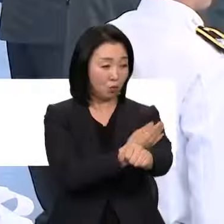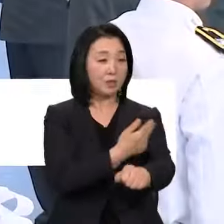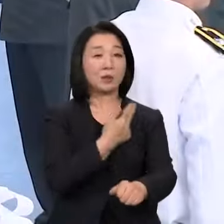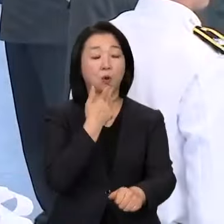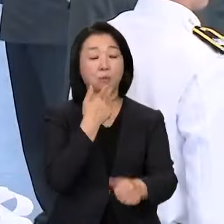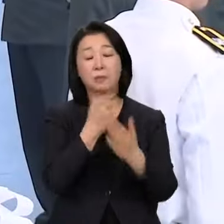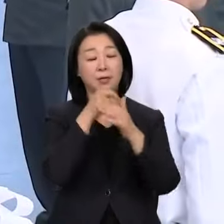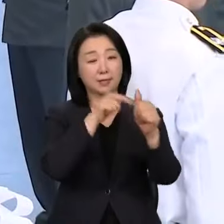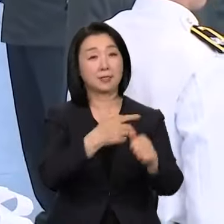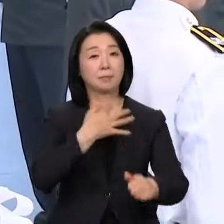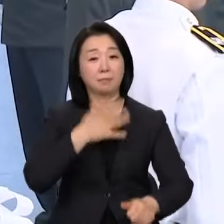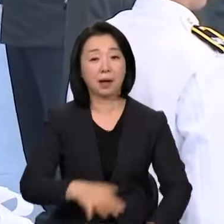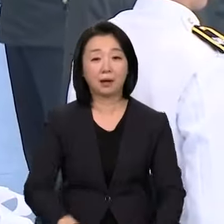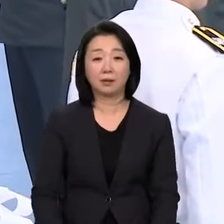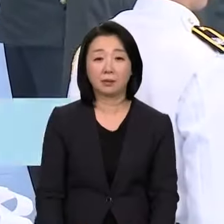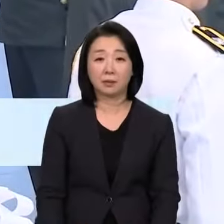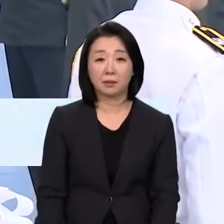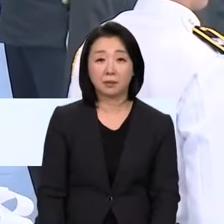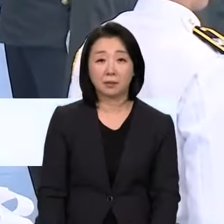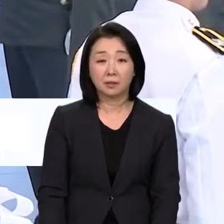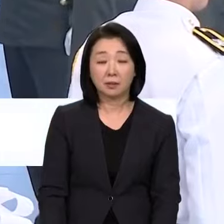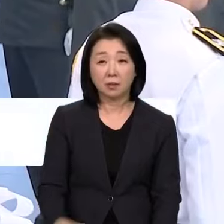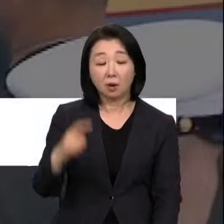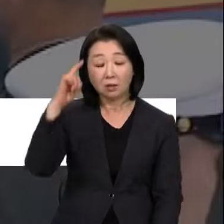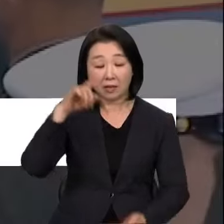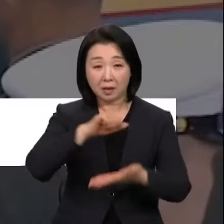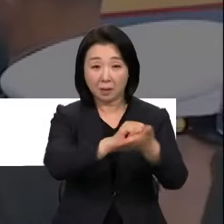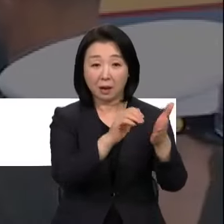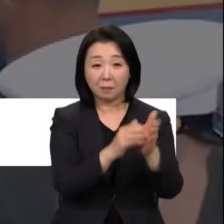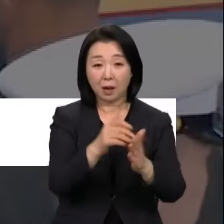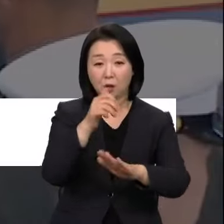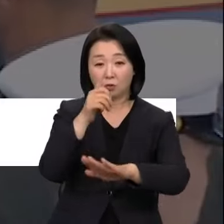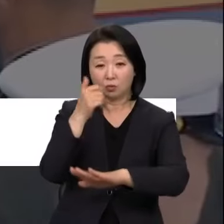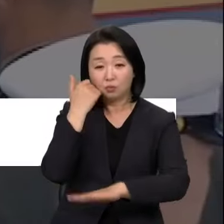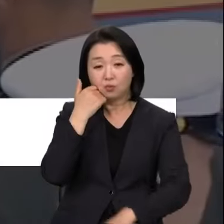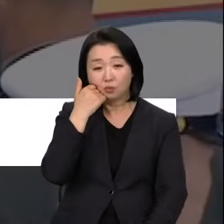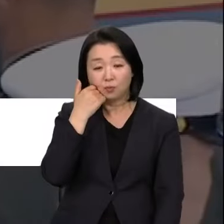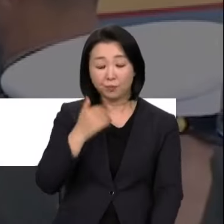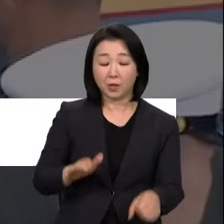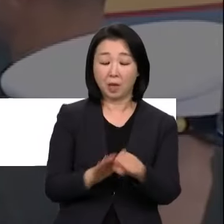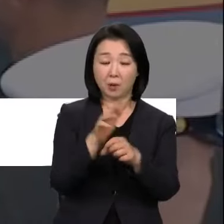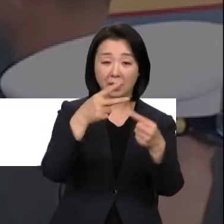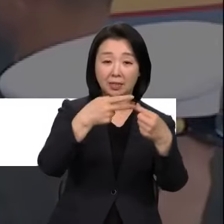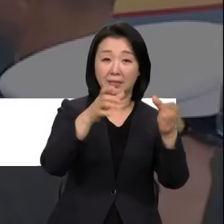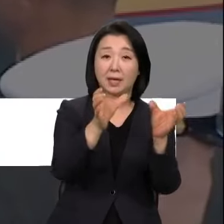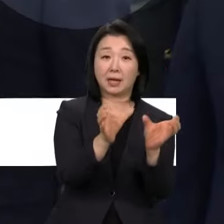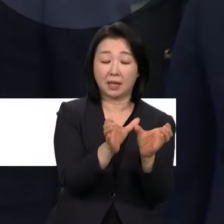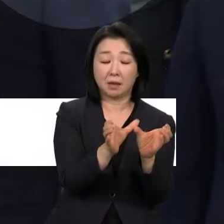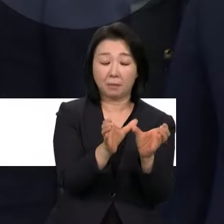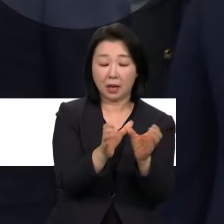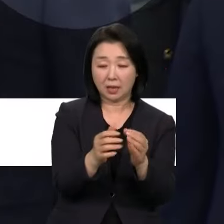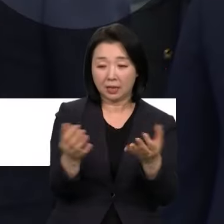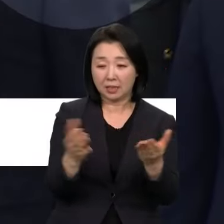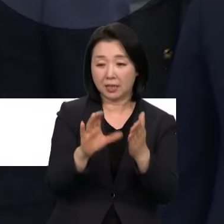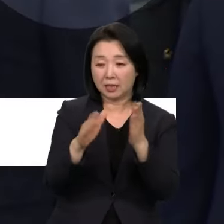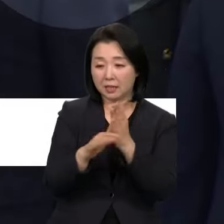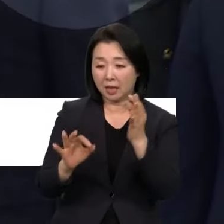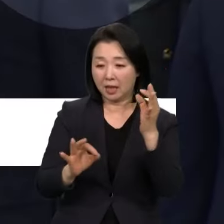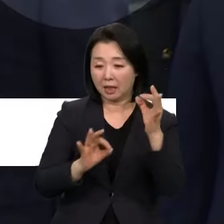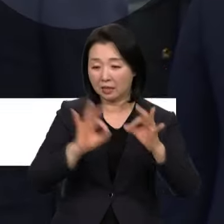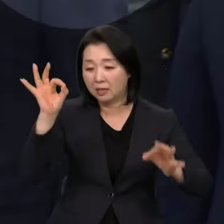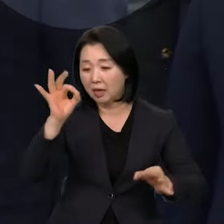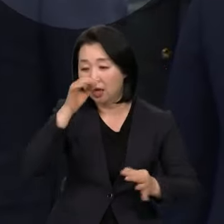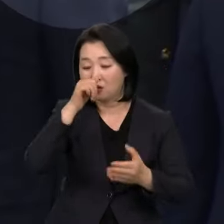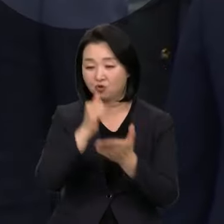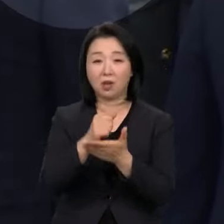없고 하지만 이런 의견이 반영된 결과 임성근 당시 해병대 사단장의 업무상 과실치사상 혐의가 빠지게